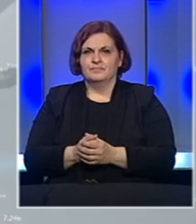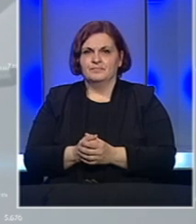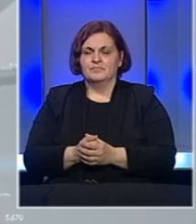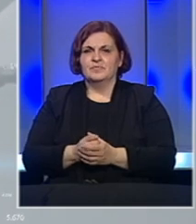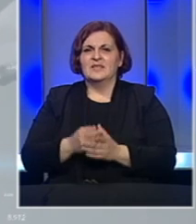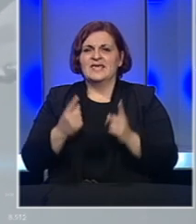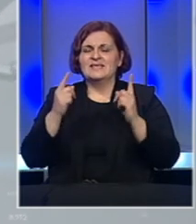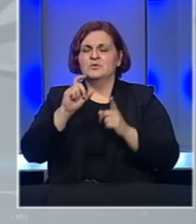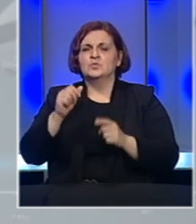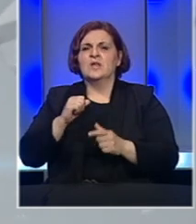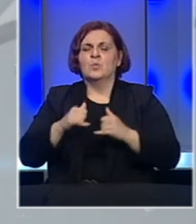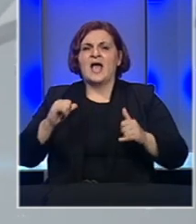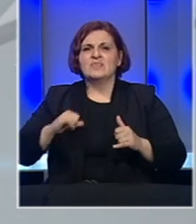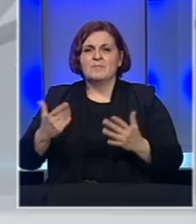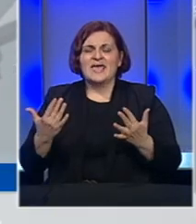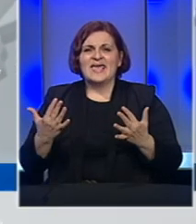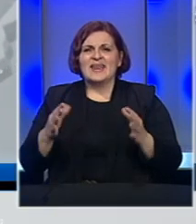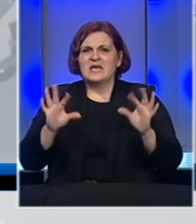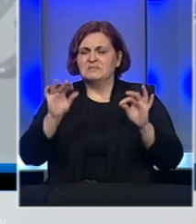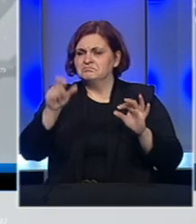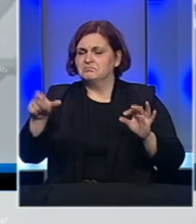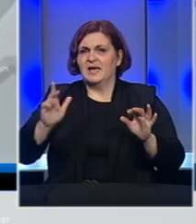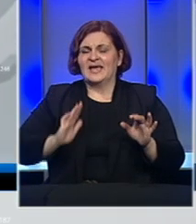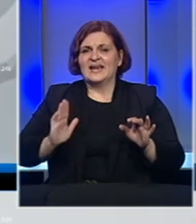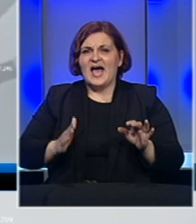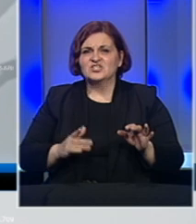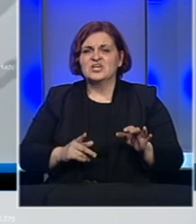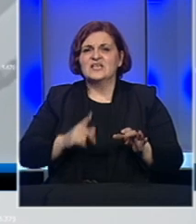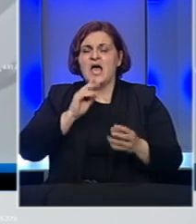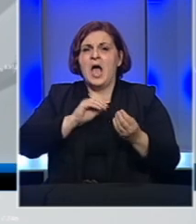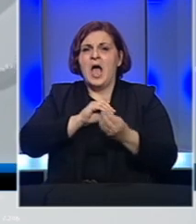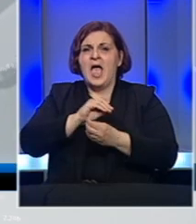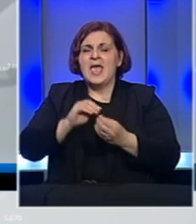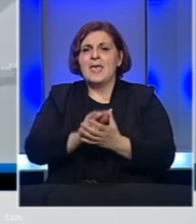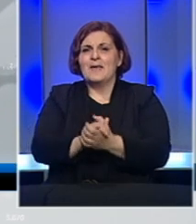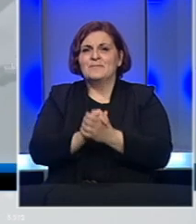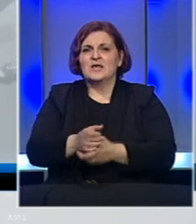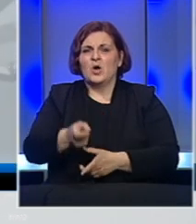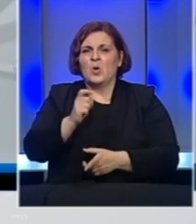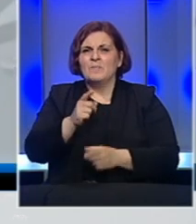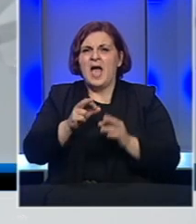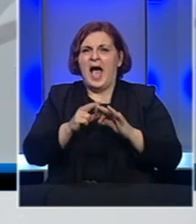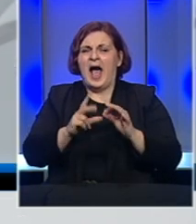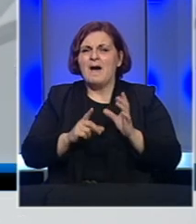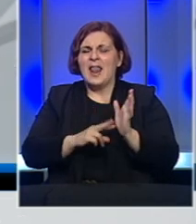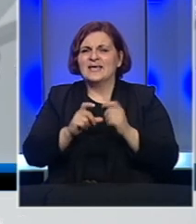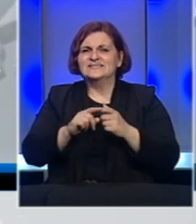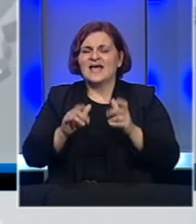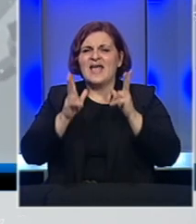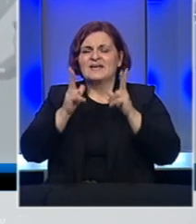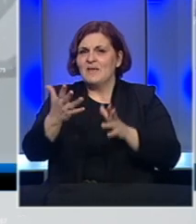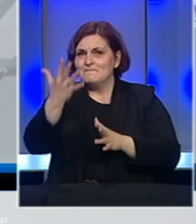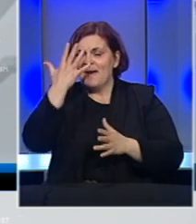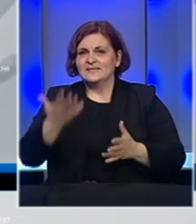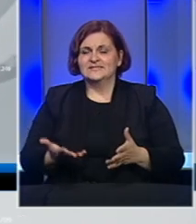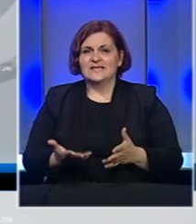Iz okružnog suda u Bijeljini okupilo se nekoliko desetina građana, među kojima su porodica i prijatelj ubijenog Aleksandra Pantića, ali navijači Partizana.